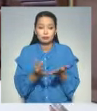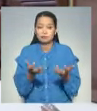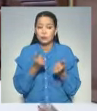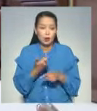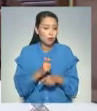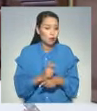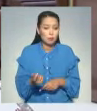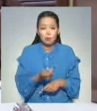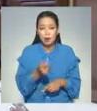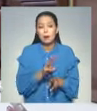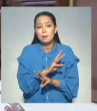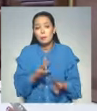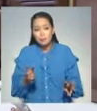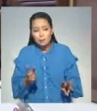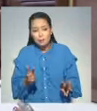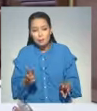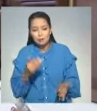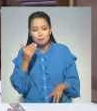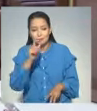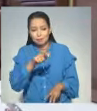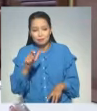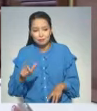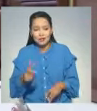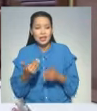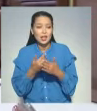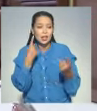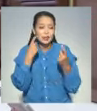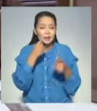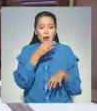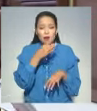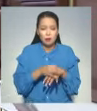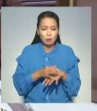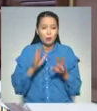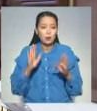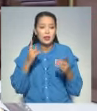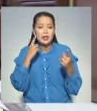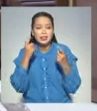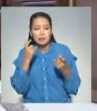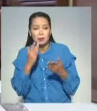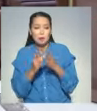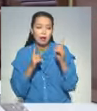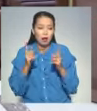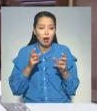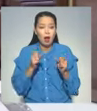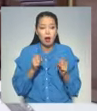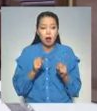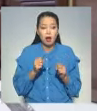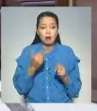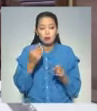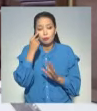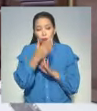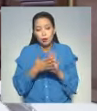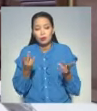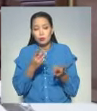Үкімет тарапынан сыдырғы бір ақпараттандырылған жауапты ғана біз алып отырамыз. Үкіметтің түсінетін уақыты келді.